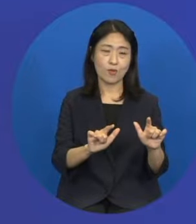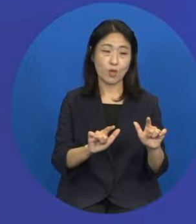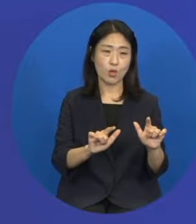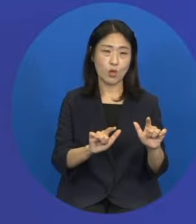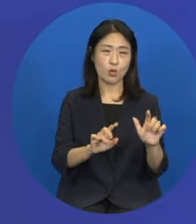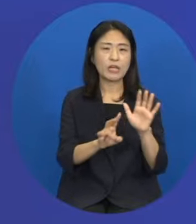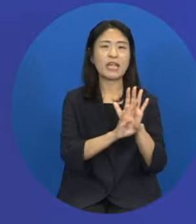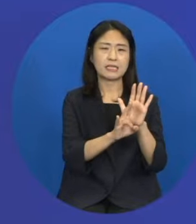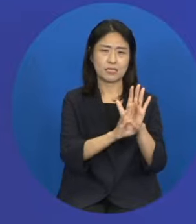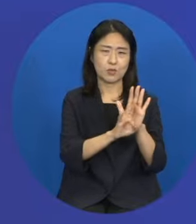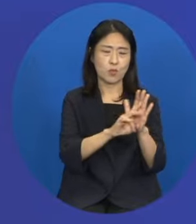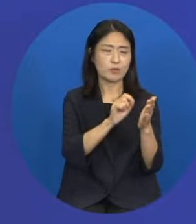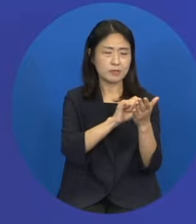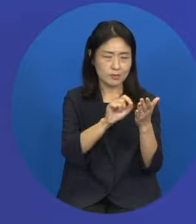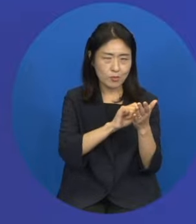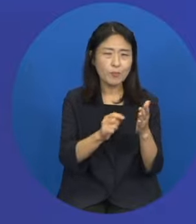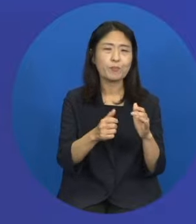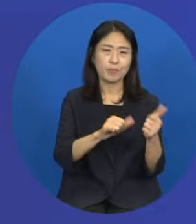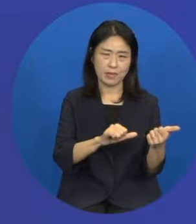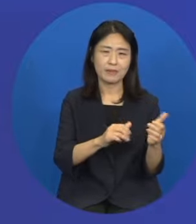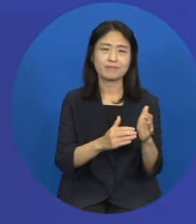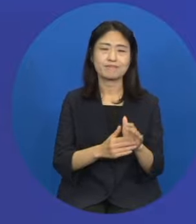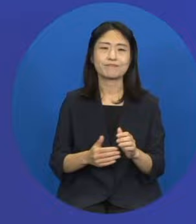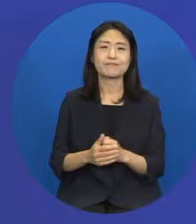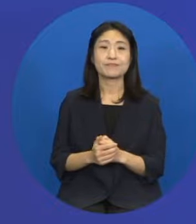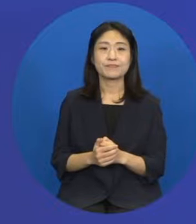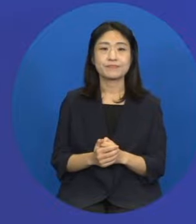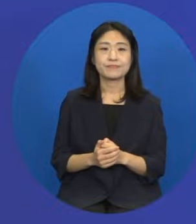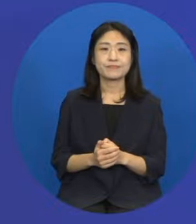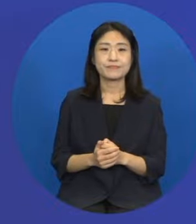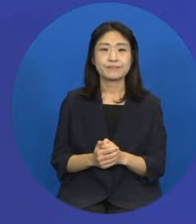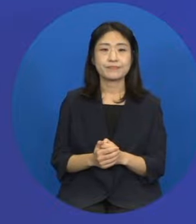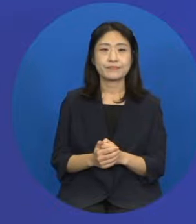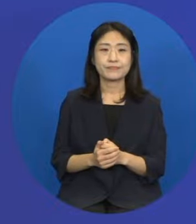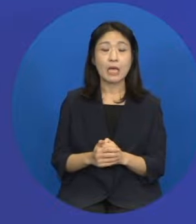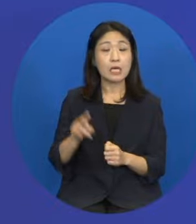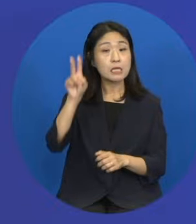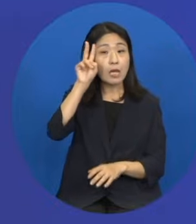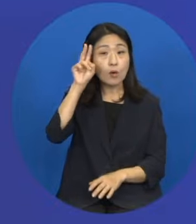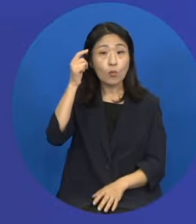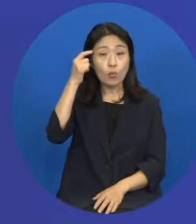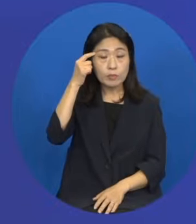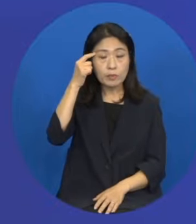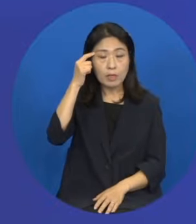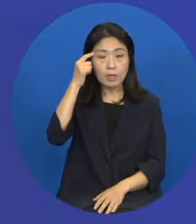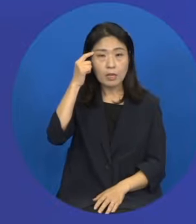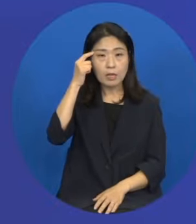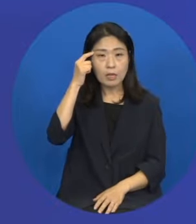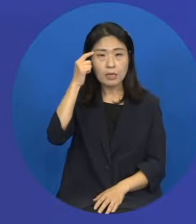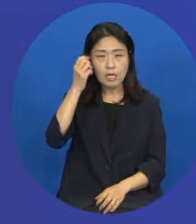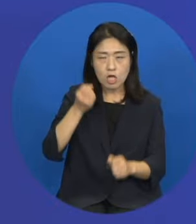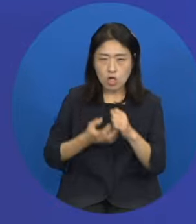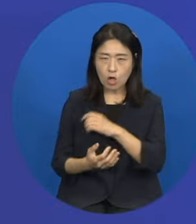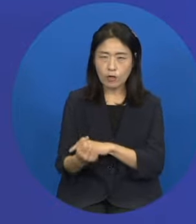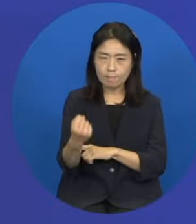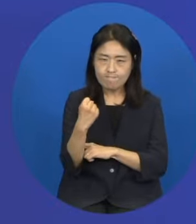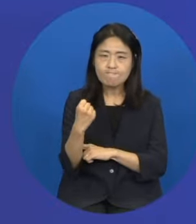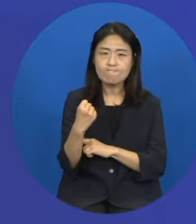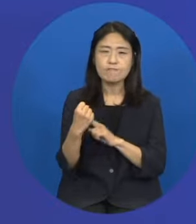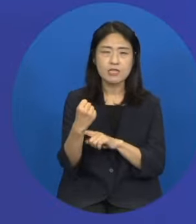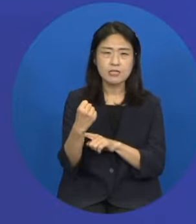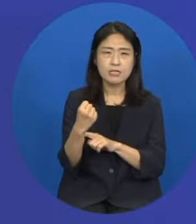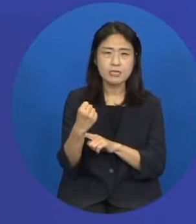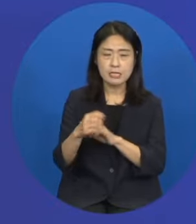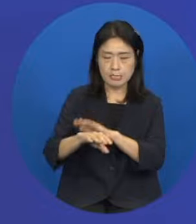되죠. 비록 야고보가 생각했던 영향력의 어떤 실세로서 예수님이 좌편과 우편에 앉는 것은